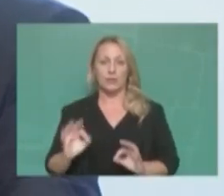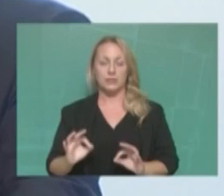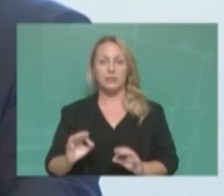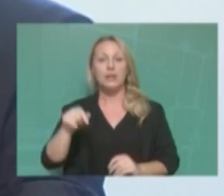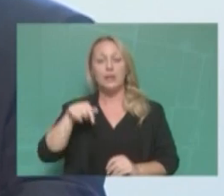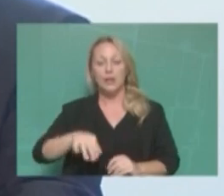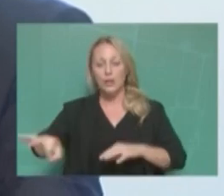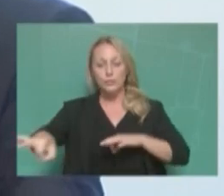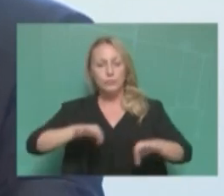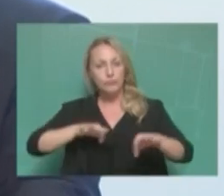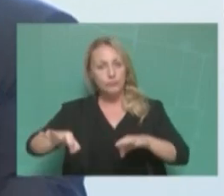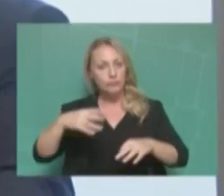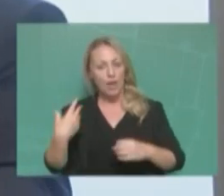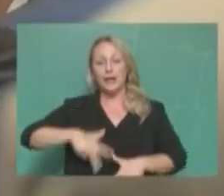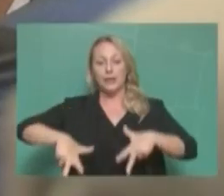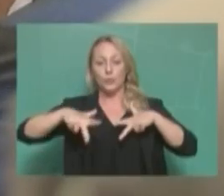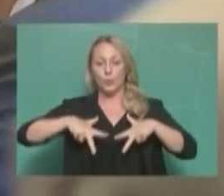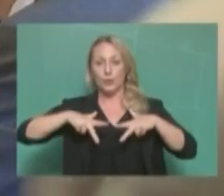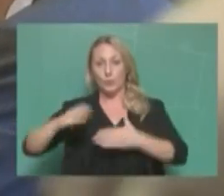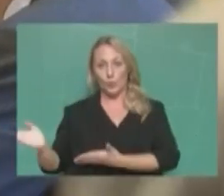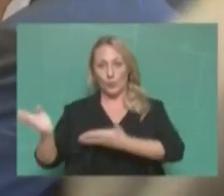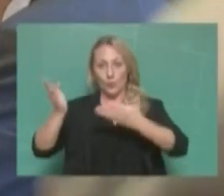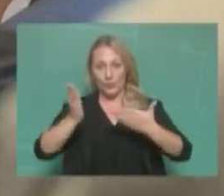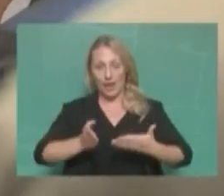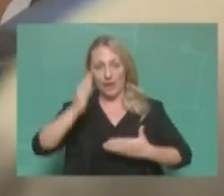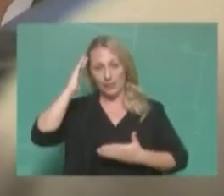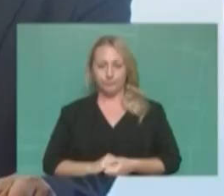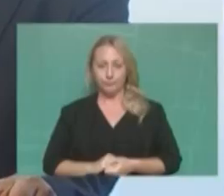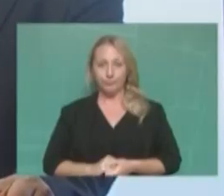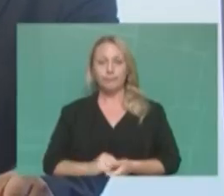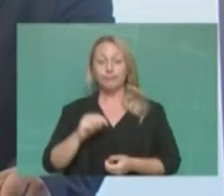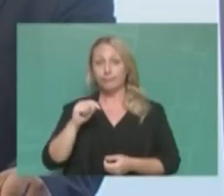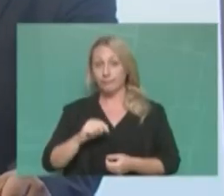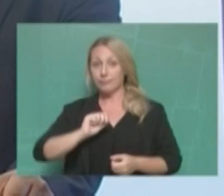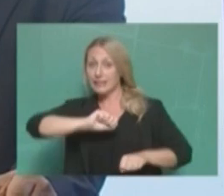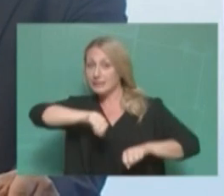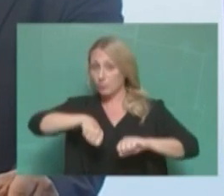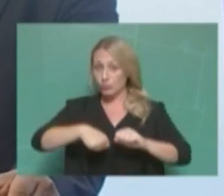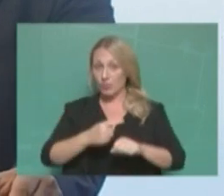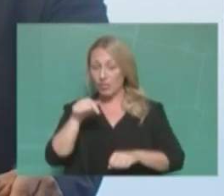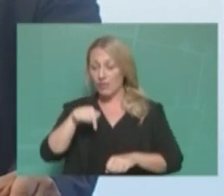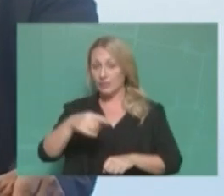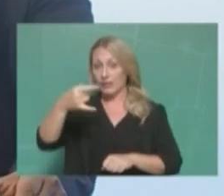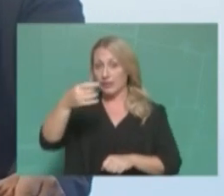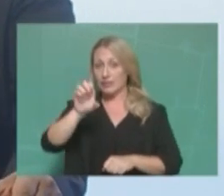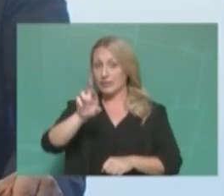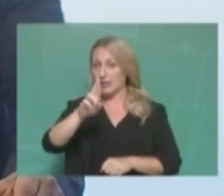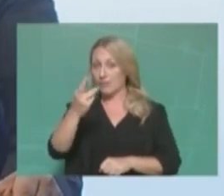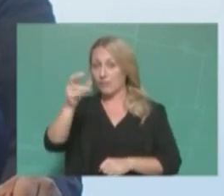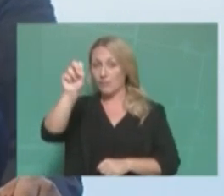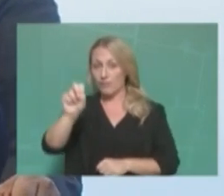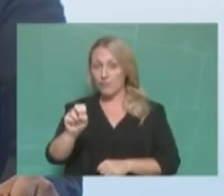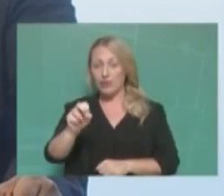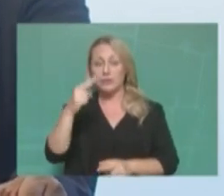σχέδιο και όραμα για τη συμπρωτεύουσα και στην προσπάθειά του αυτή πιστεύουμε ότι αξίζει τον